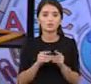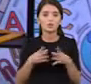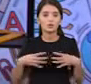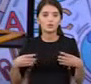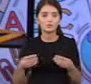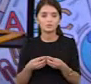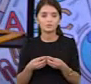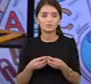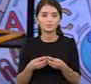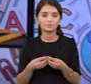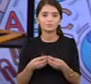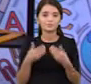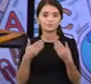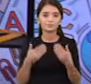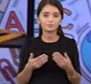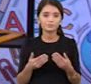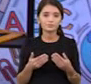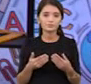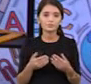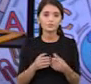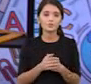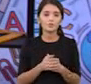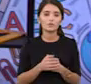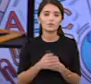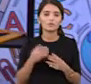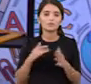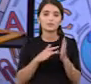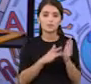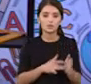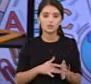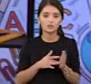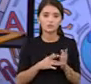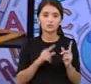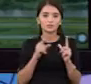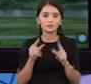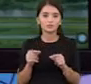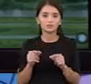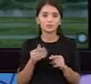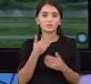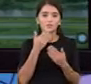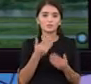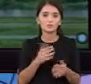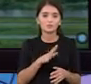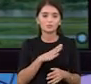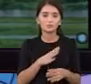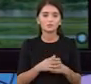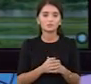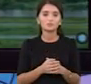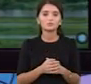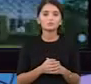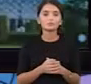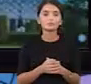bilan, oila a'zolaringiz bilan mana shu vositalar yordamida sayohatga chiqishingizni maslahat